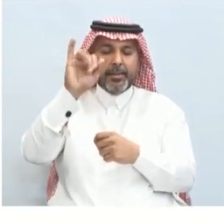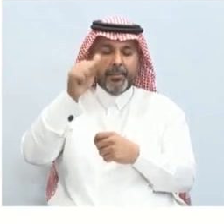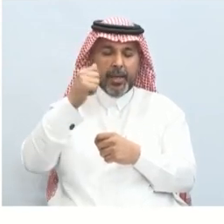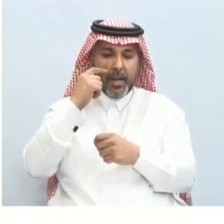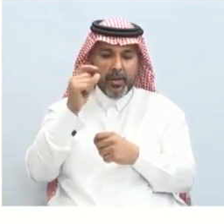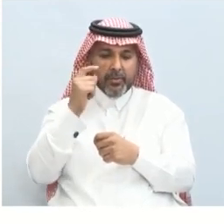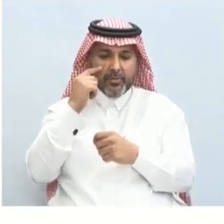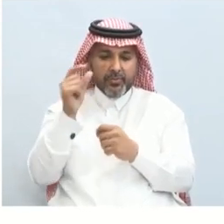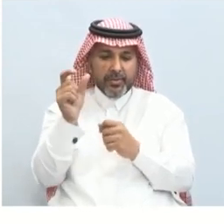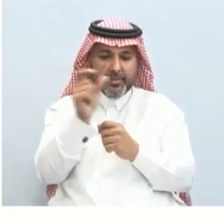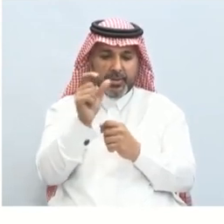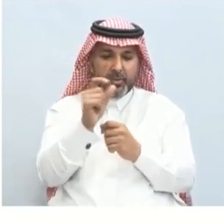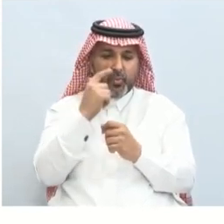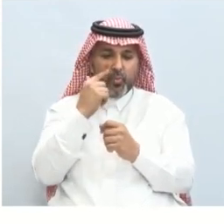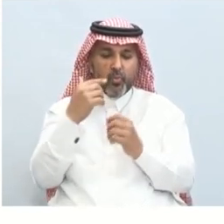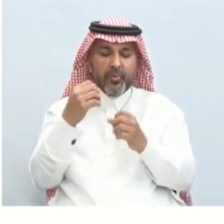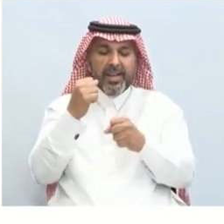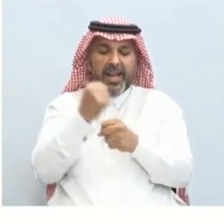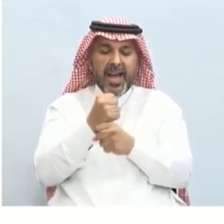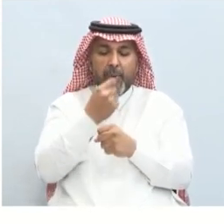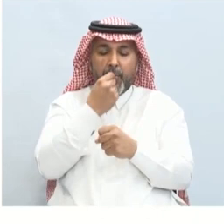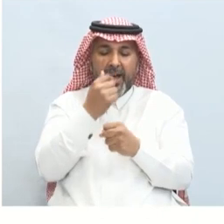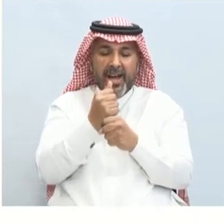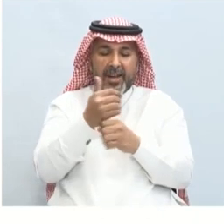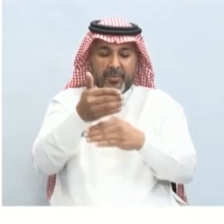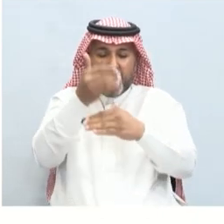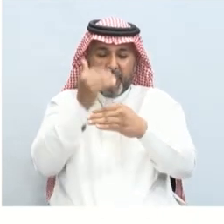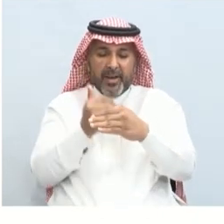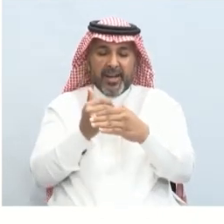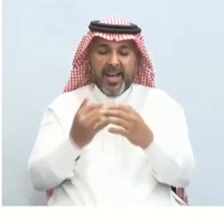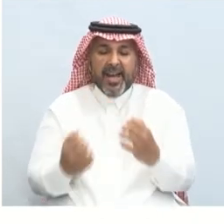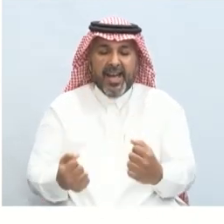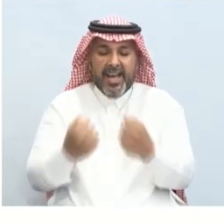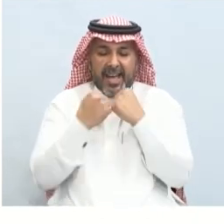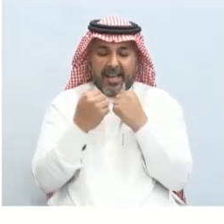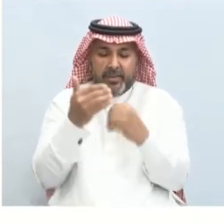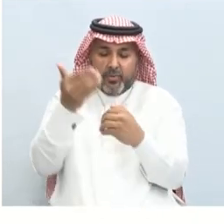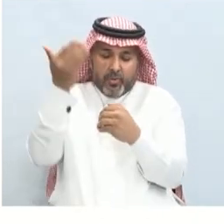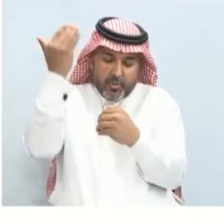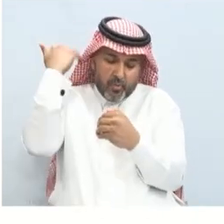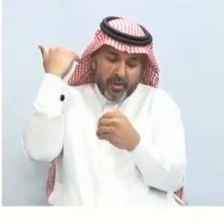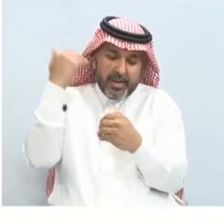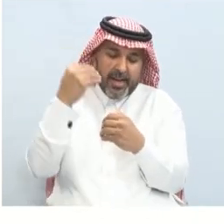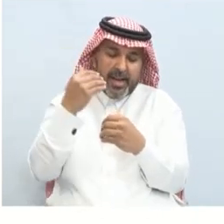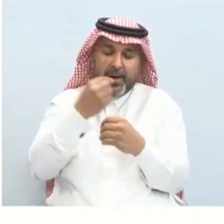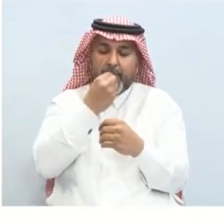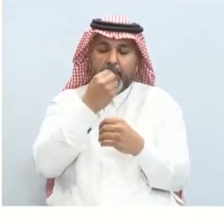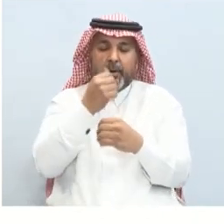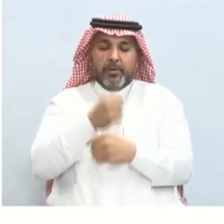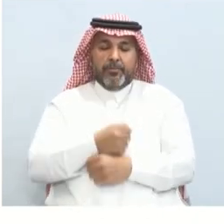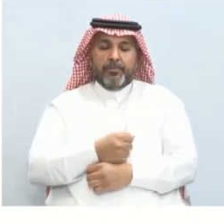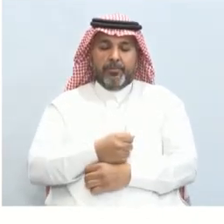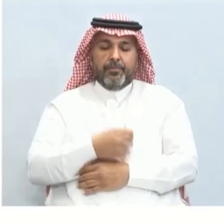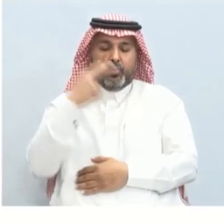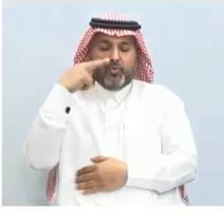مقسمه ها ما احتمال وقوف الحكم خلف حارس المرمى الان الحارس المرمى جاء الحكم ووقف